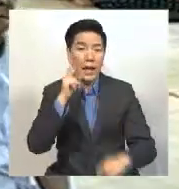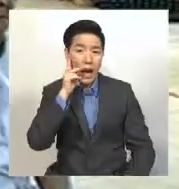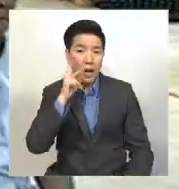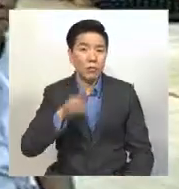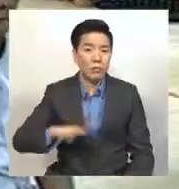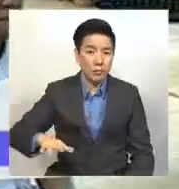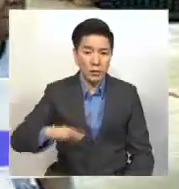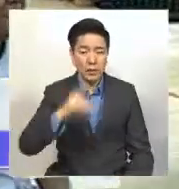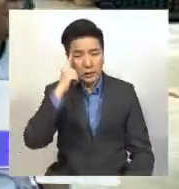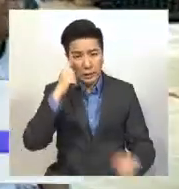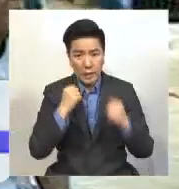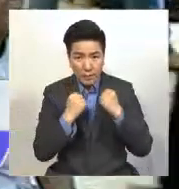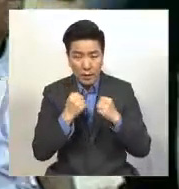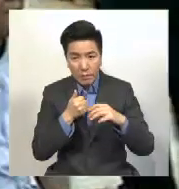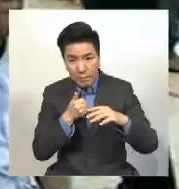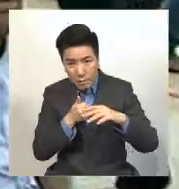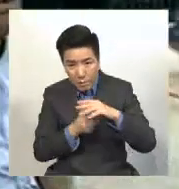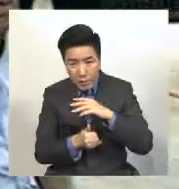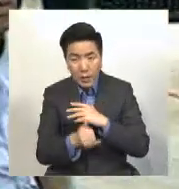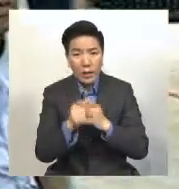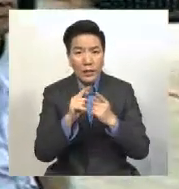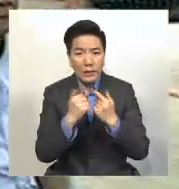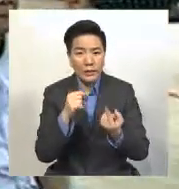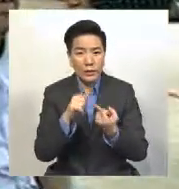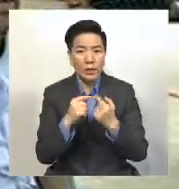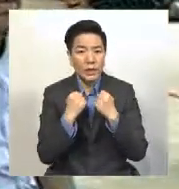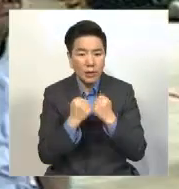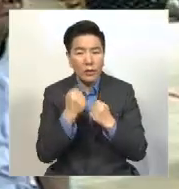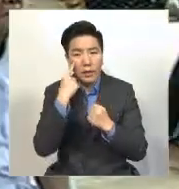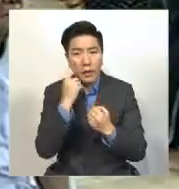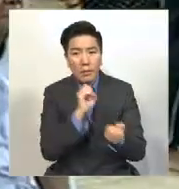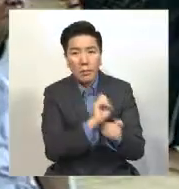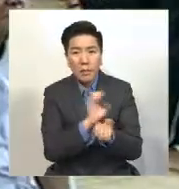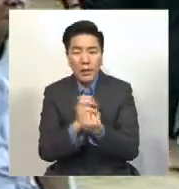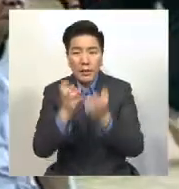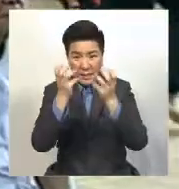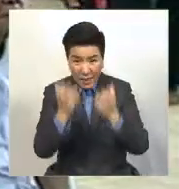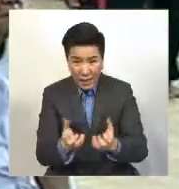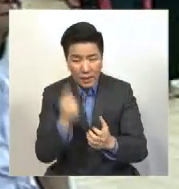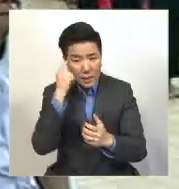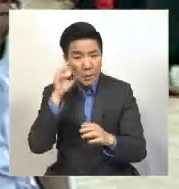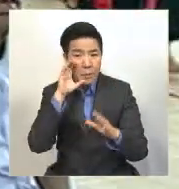เราจะพยายามลงเข้าไปในพื้นที่ที่กำลังจะได้รับผลกระทบอย่างหนักนะครับเพื่อ